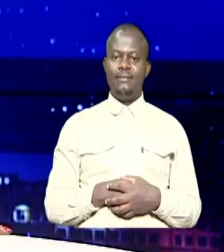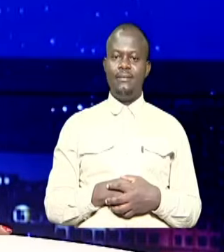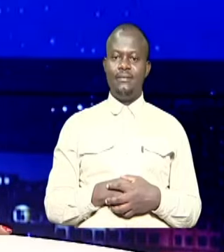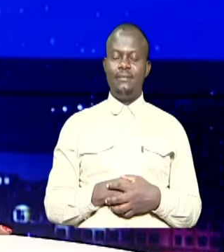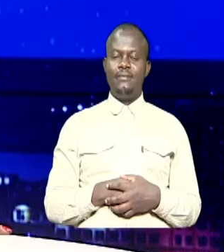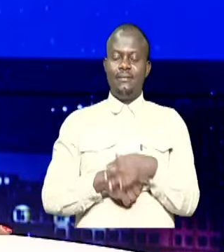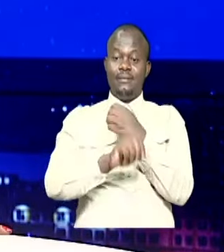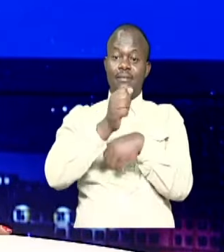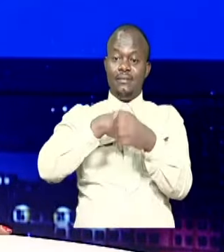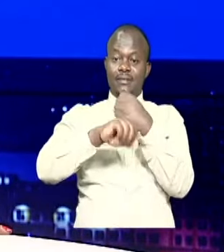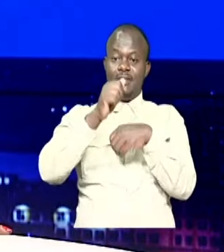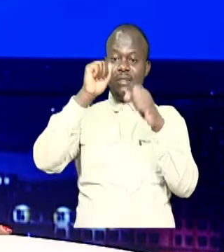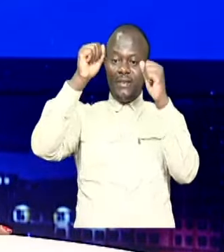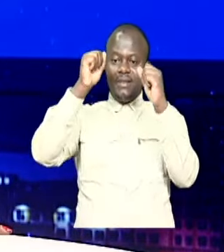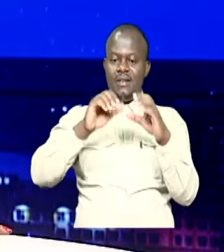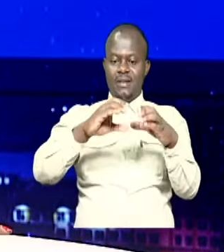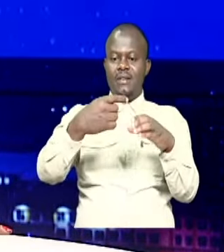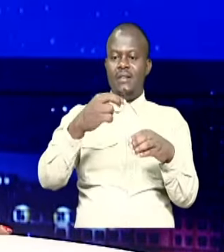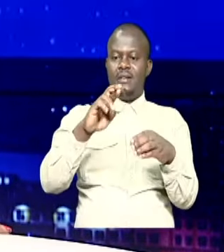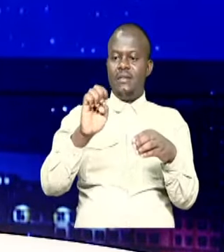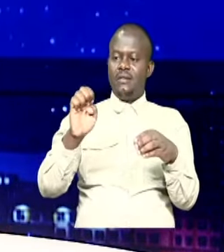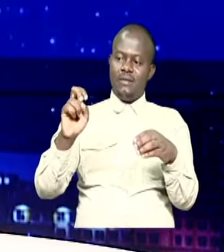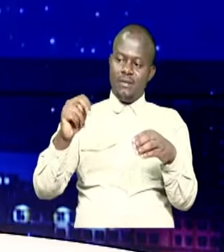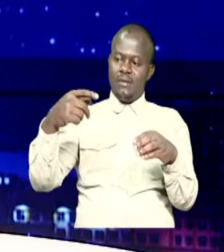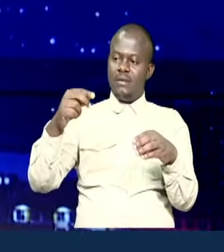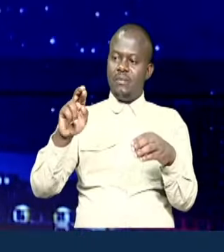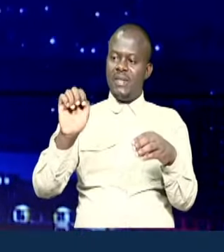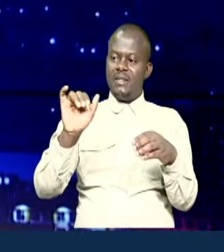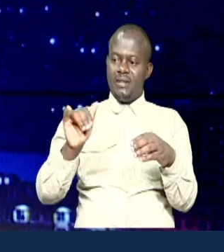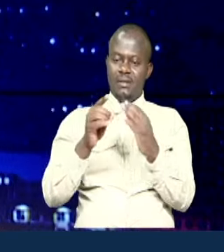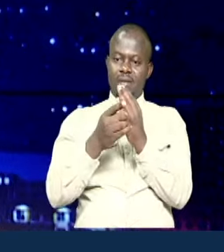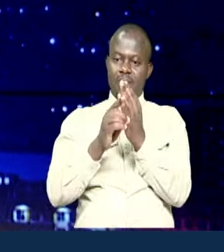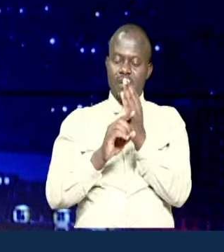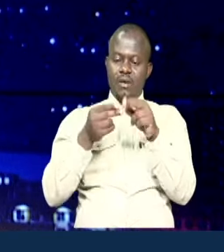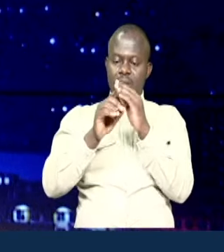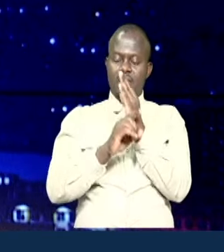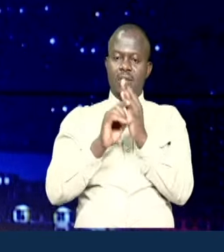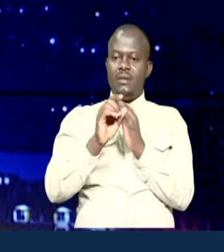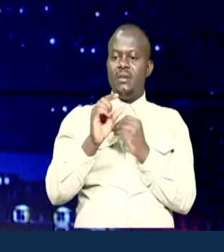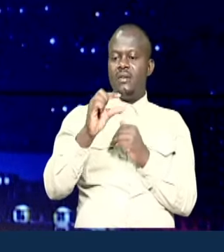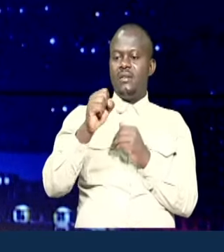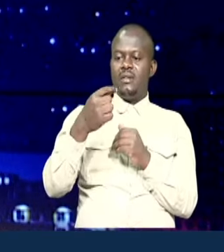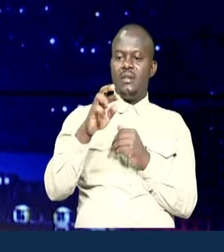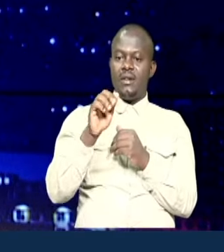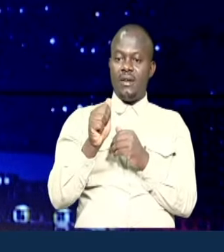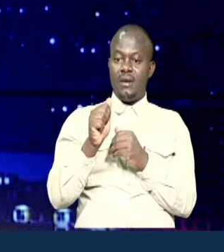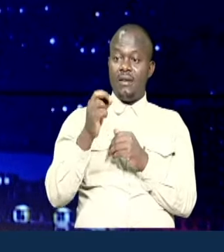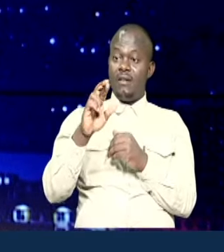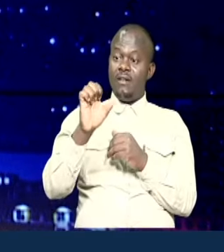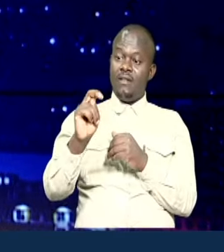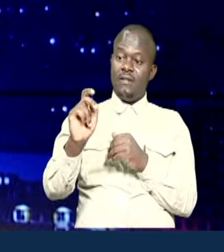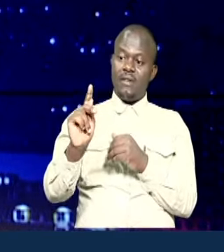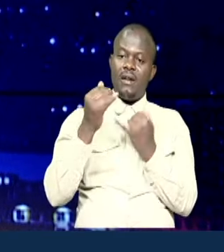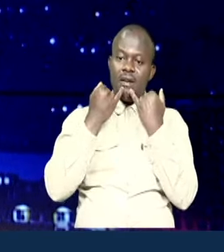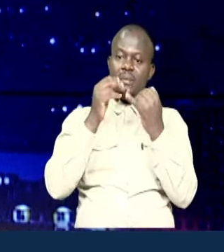no mu gikorwa cyo kwiyamamaza cy'ishyaka Green Party cyabereye mu turere twa Gisagara na Ruhango umukandida Frank Habineza